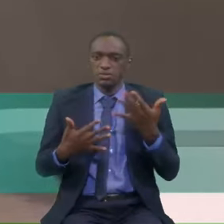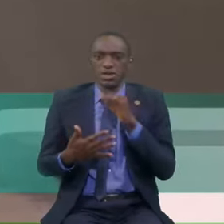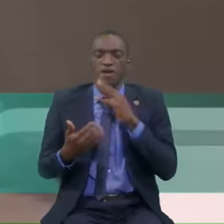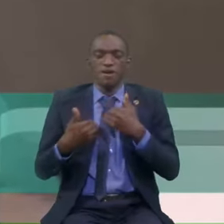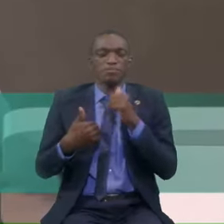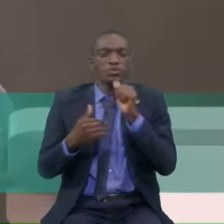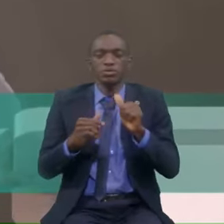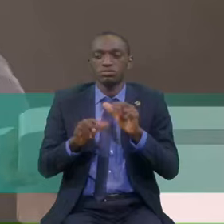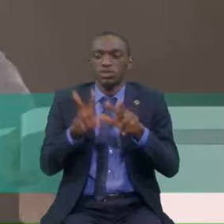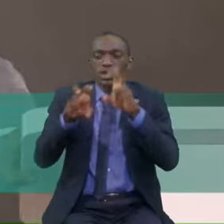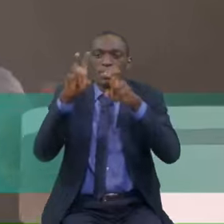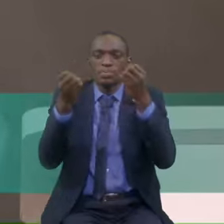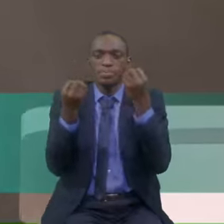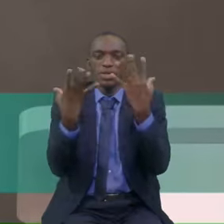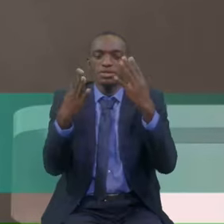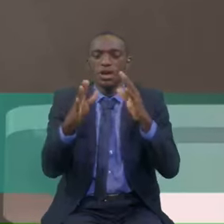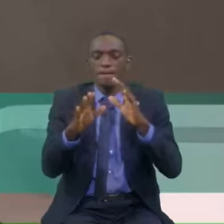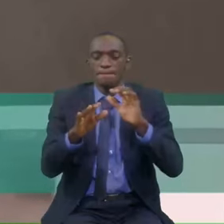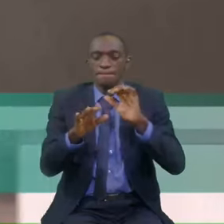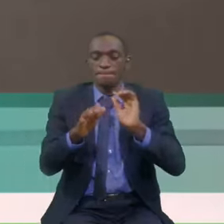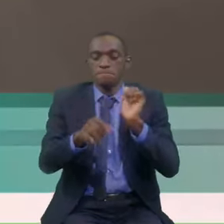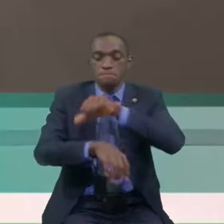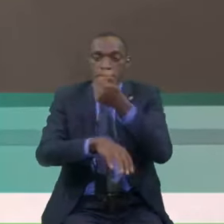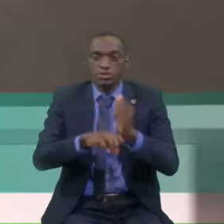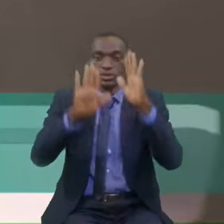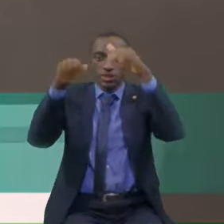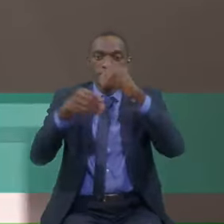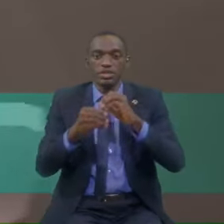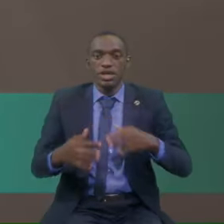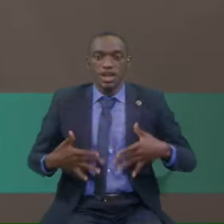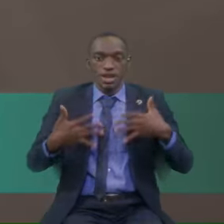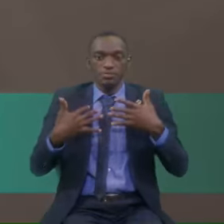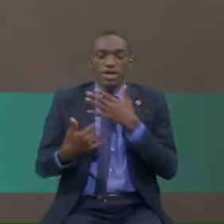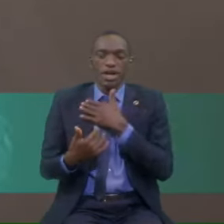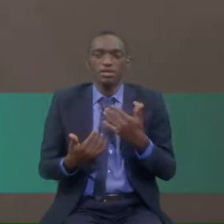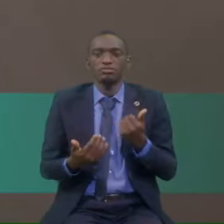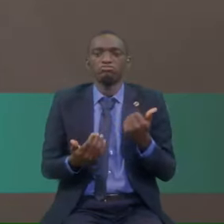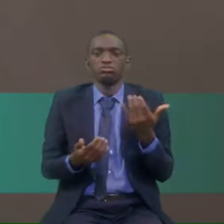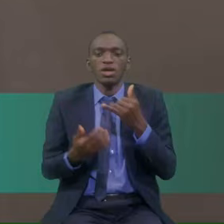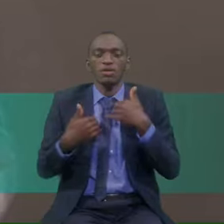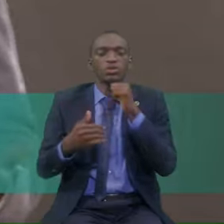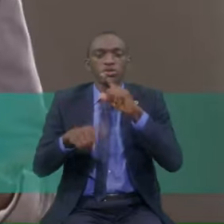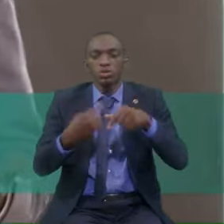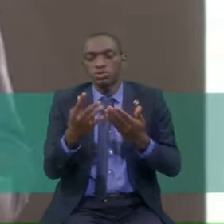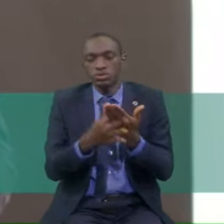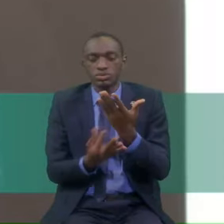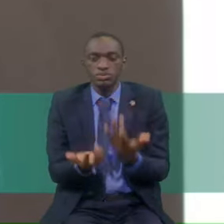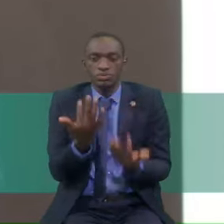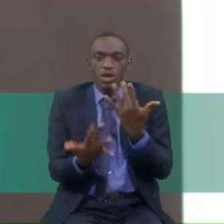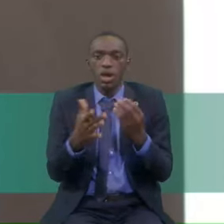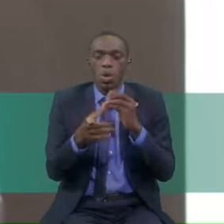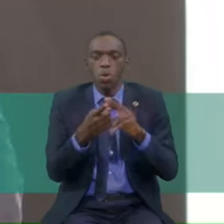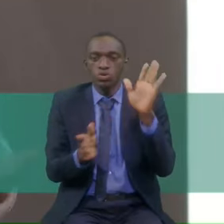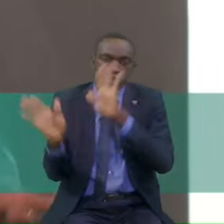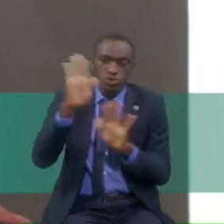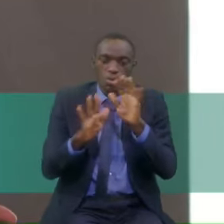qui n'ont pas encore gravi plusieurs montagnes et qui n'ont pas encore traversé le feu, les flammes et les tempêtes, et ils